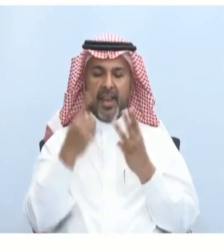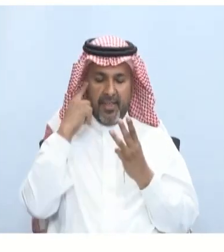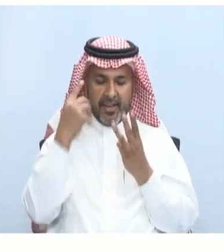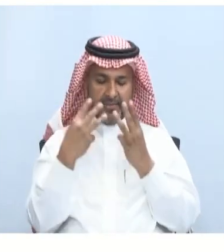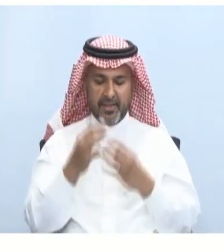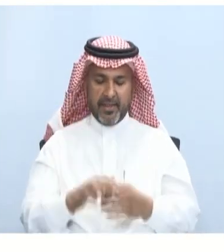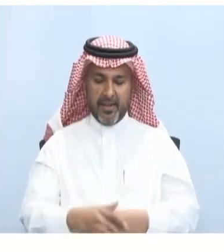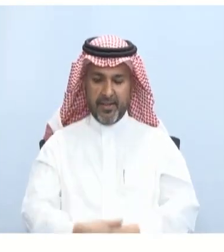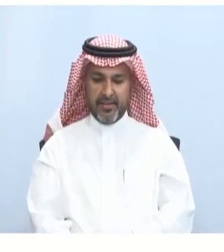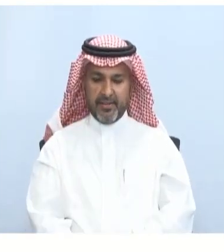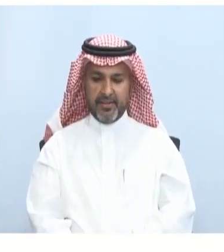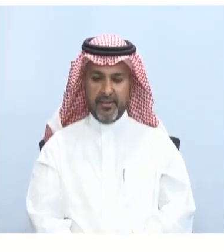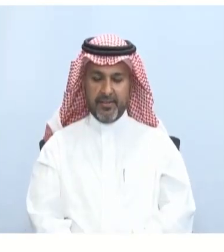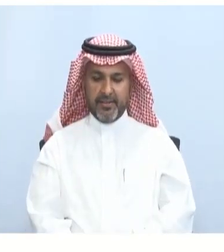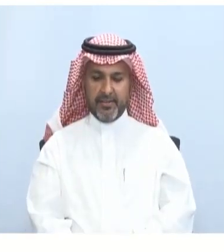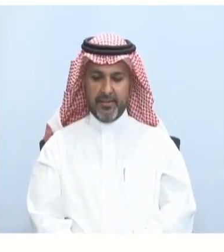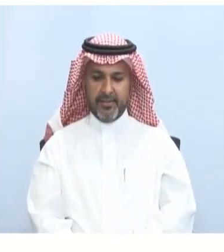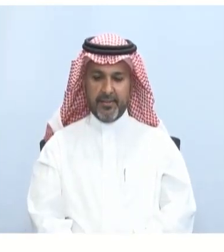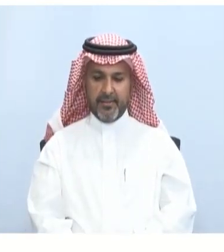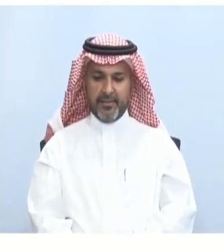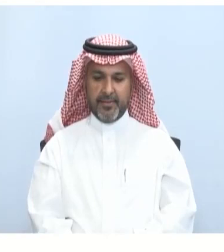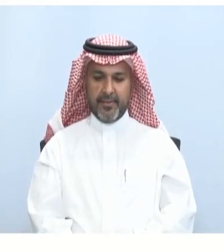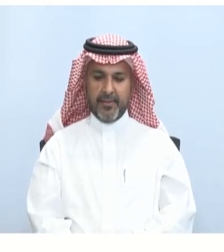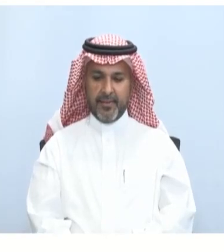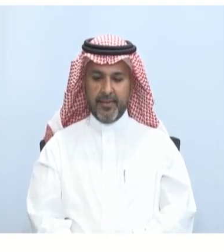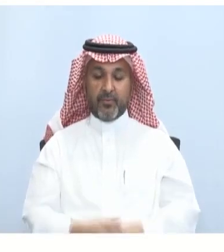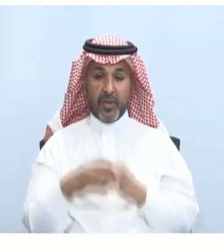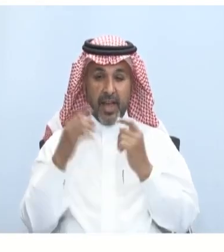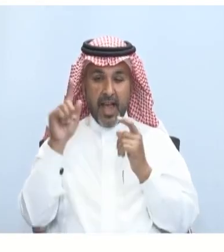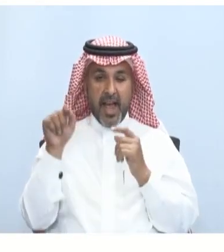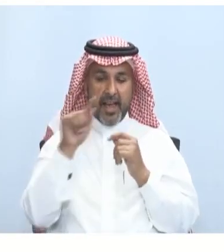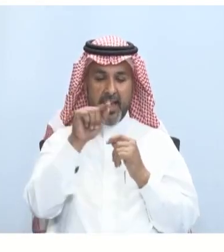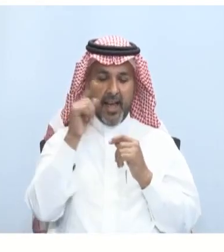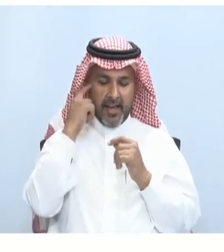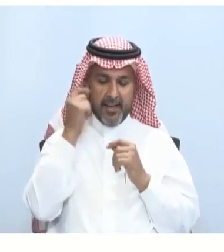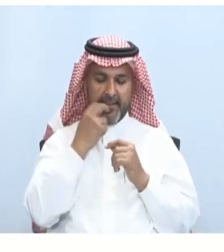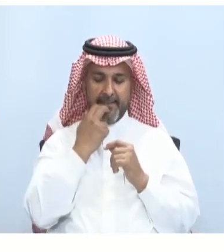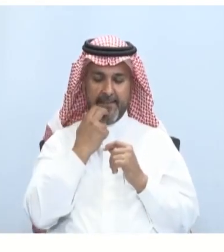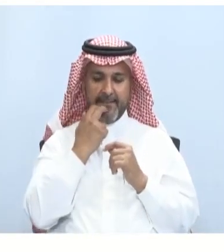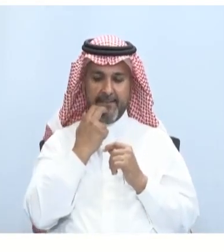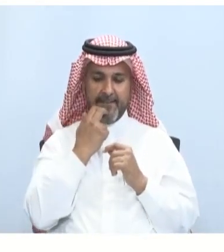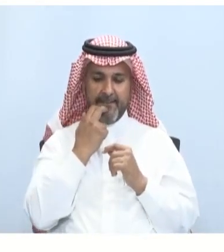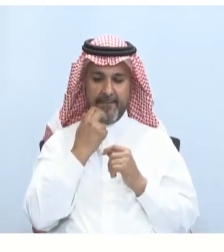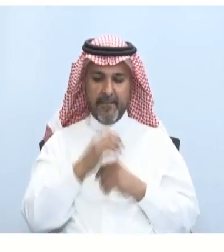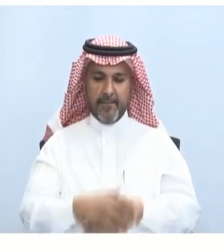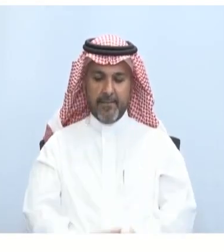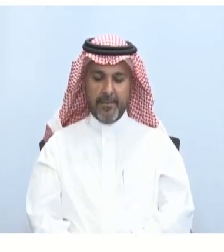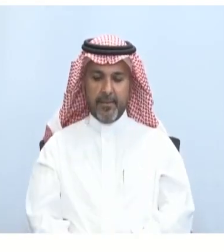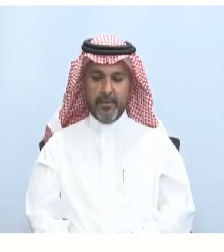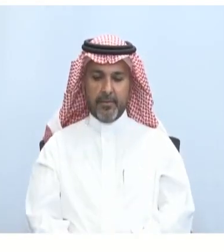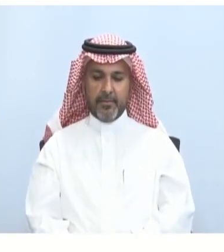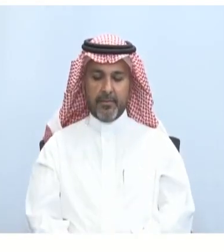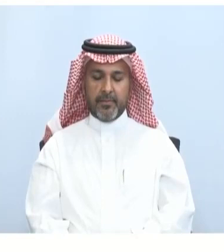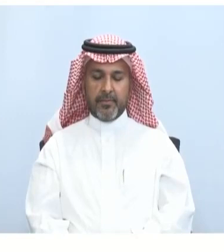طبعا لاحظوا هنا ان عندي اي مرتين فانضربت في بعض اي تربيع صارت سالب واحد جذر